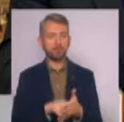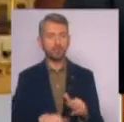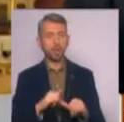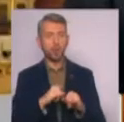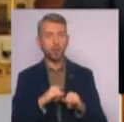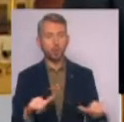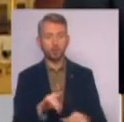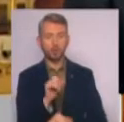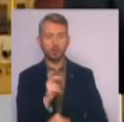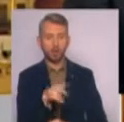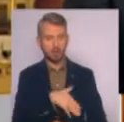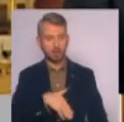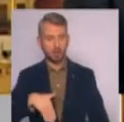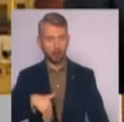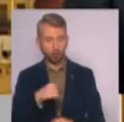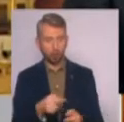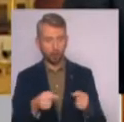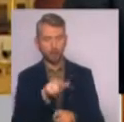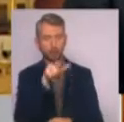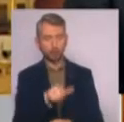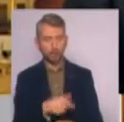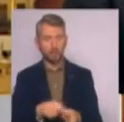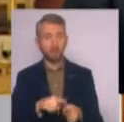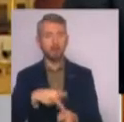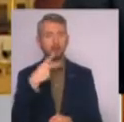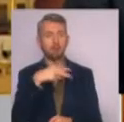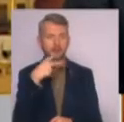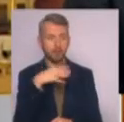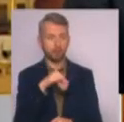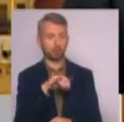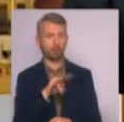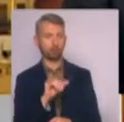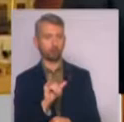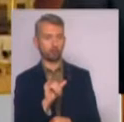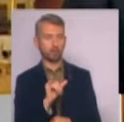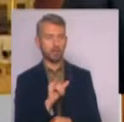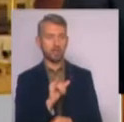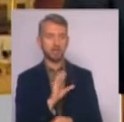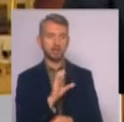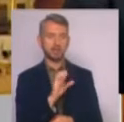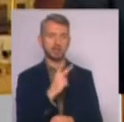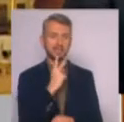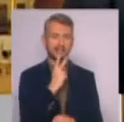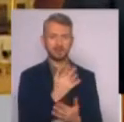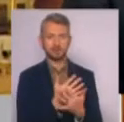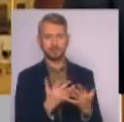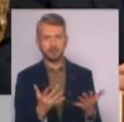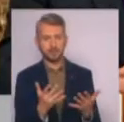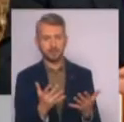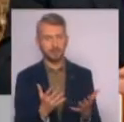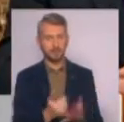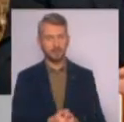розвитку раку легень у конкретної людини – це паління тютюну. Сигарети там містять те, це більше-менше і